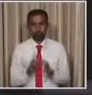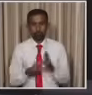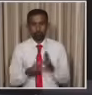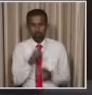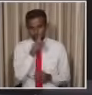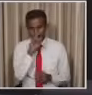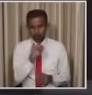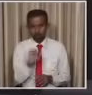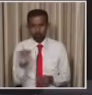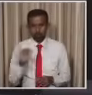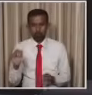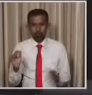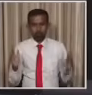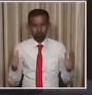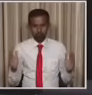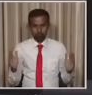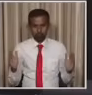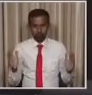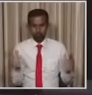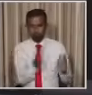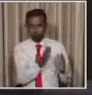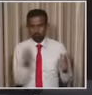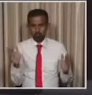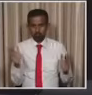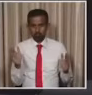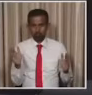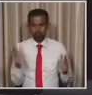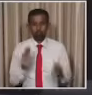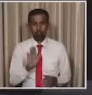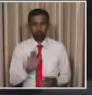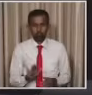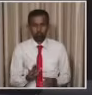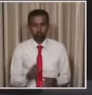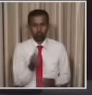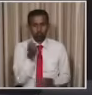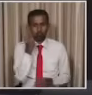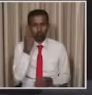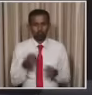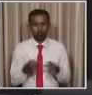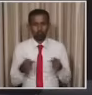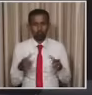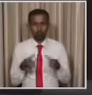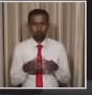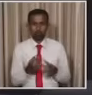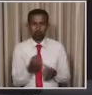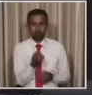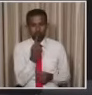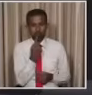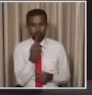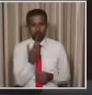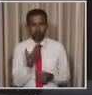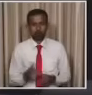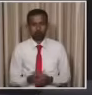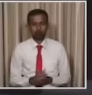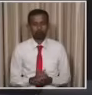ඔක්තෝබර් 16 වන දින තෙක් අතර කාලය තුළ පැවැත්විය යුතුයි කියන යෝජනාව විපක්ෂය විසින් ඉදිරිපත් කරා.